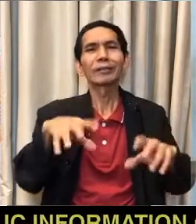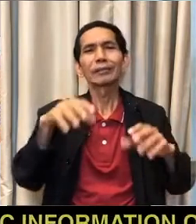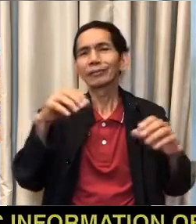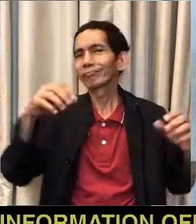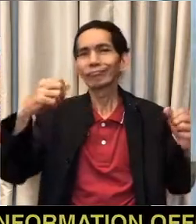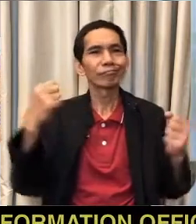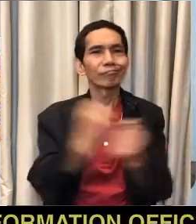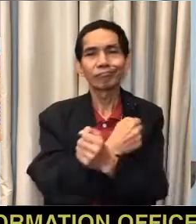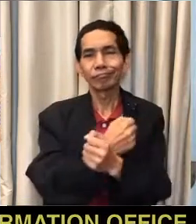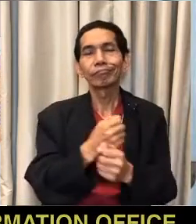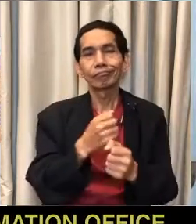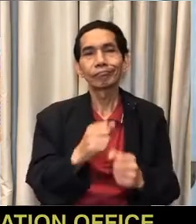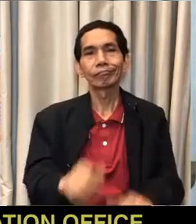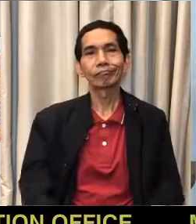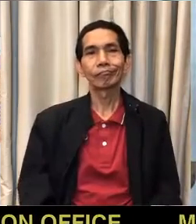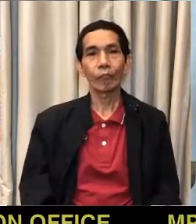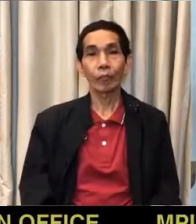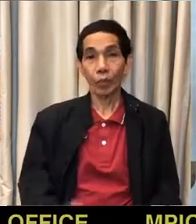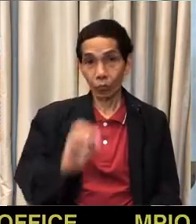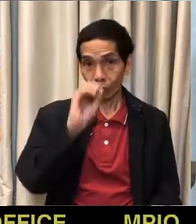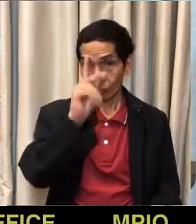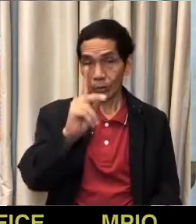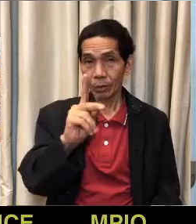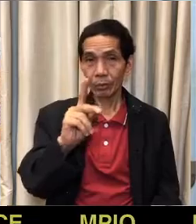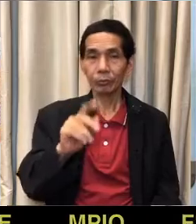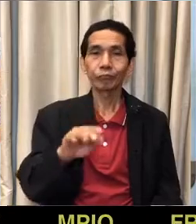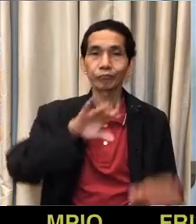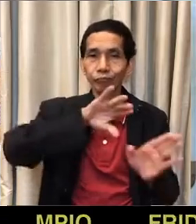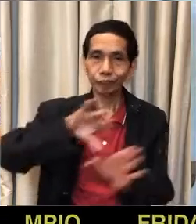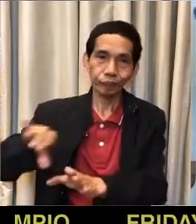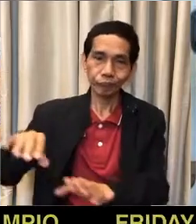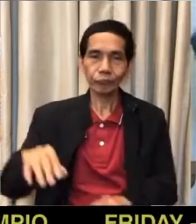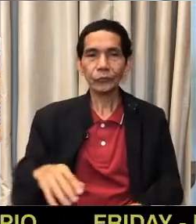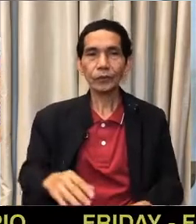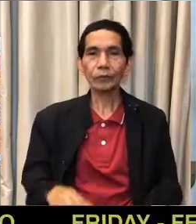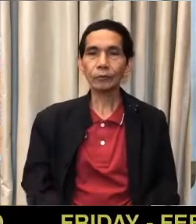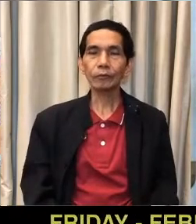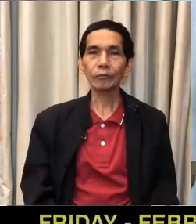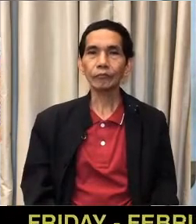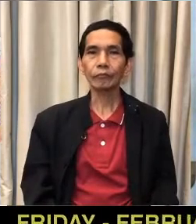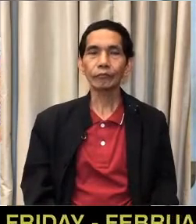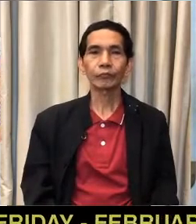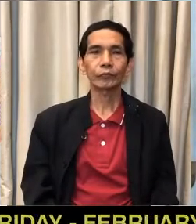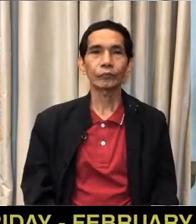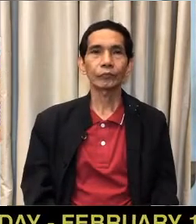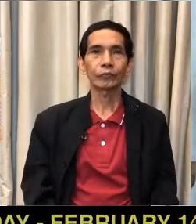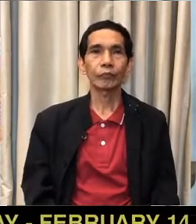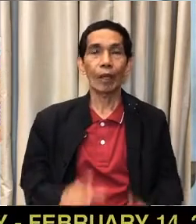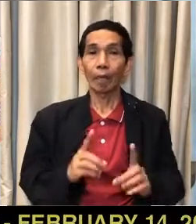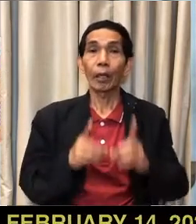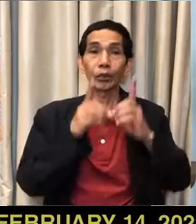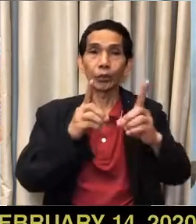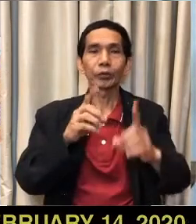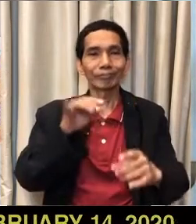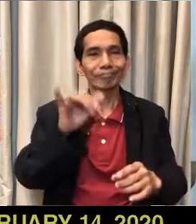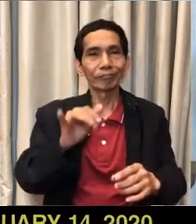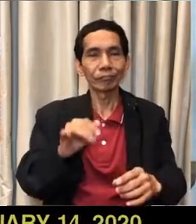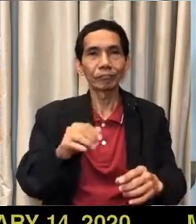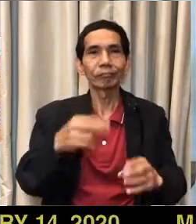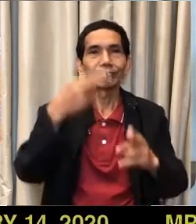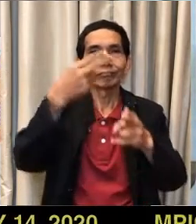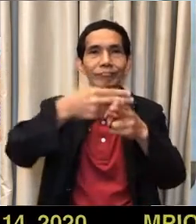Sayang eh. Sayang naman, di ba? Okay, Ate Pai. Sige. Mga donation po yan siguro. Ah, donation. O, sige.